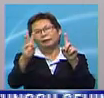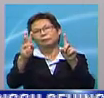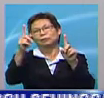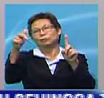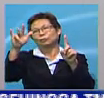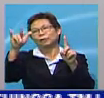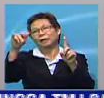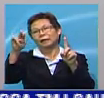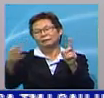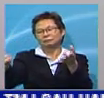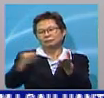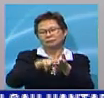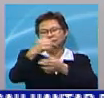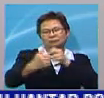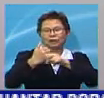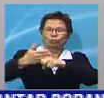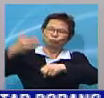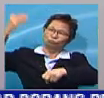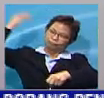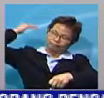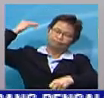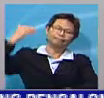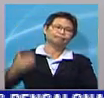trilion yang dicatatkan tahun